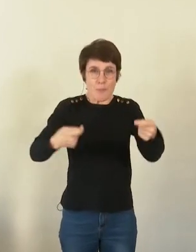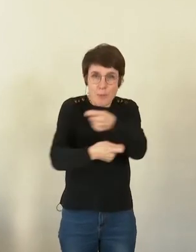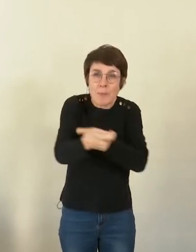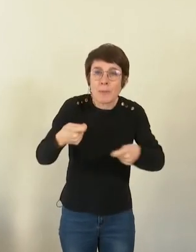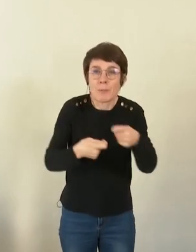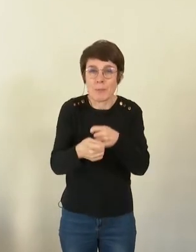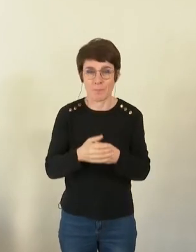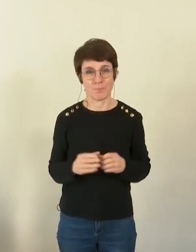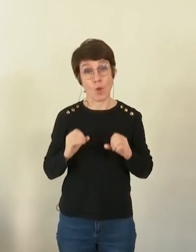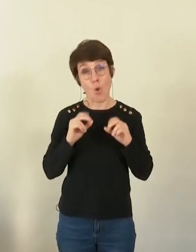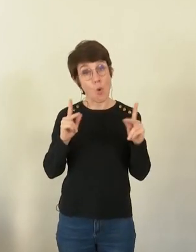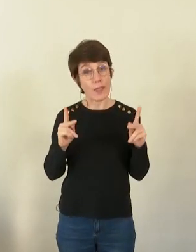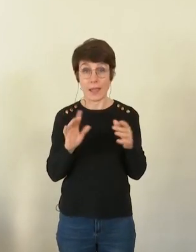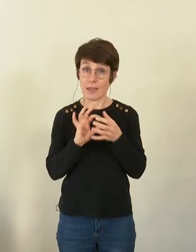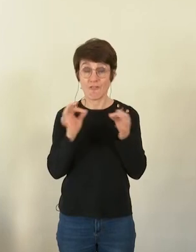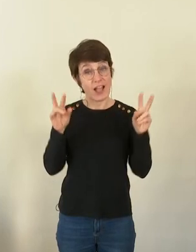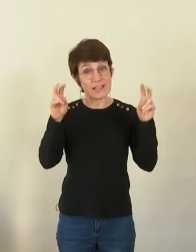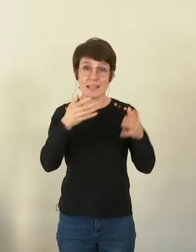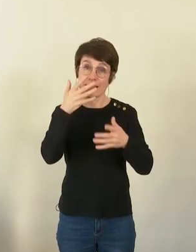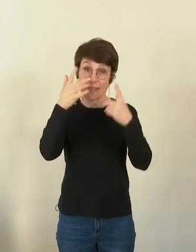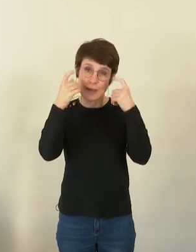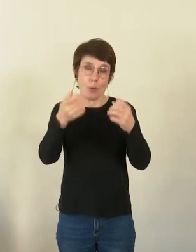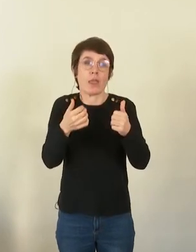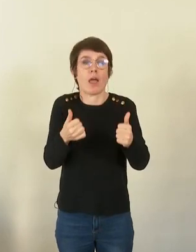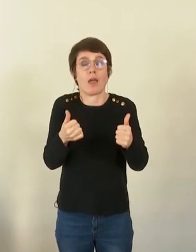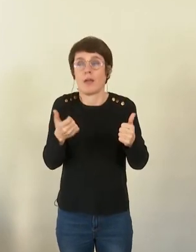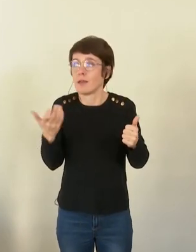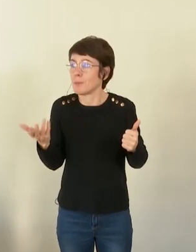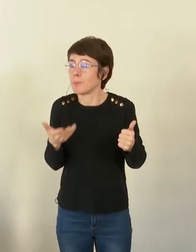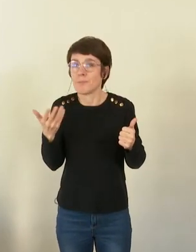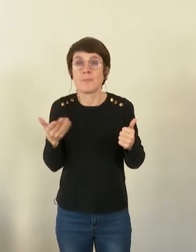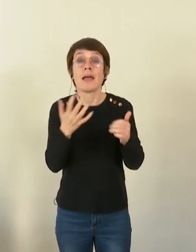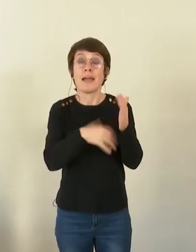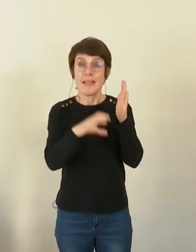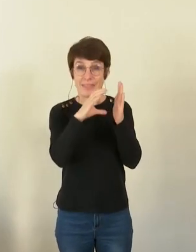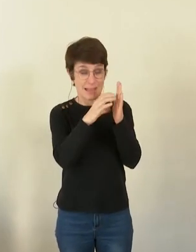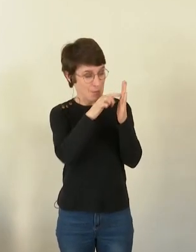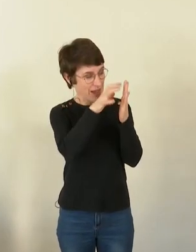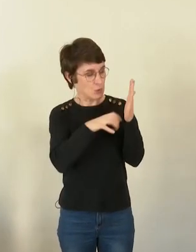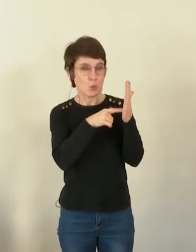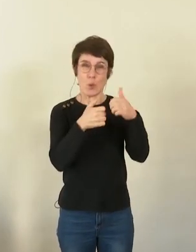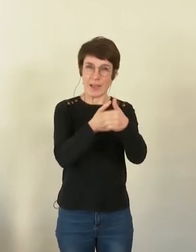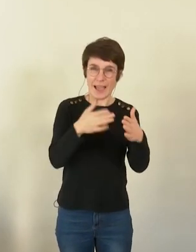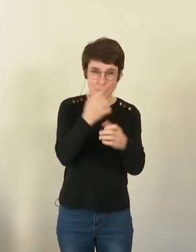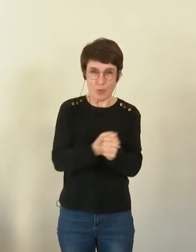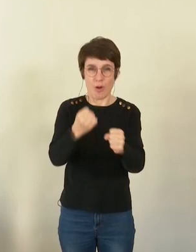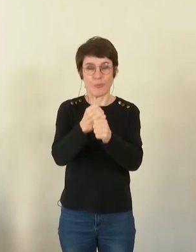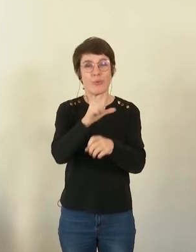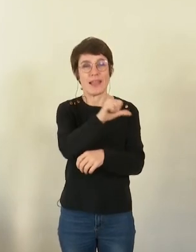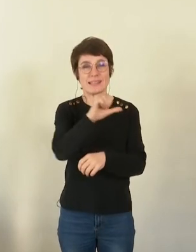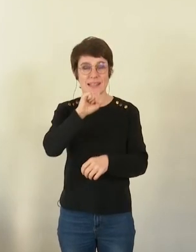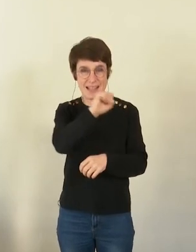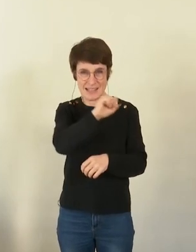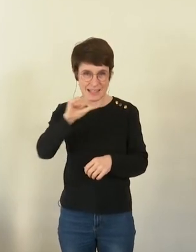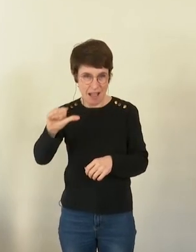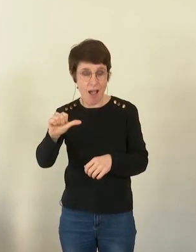n'a pas dit grand chose ici il est fait état d'une délibération cadre posant le principe d'une mise en place de sécurité sociale